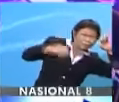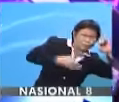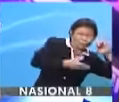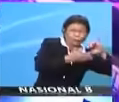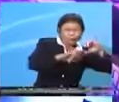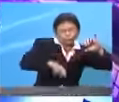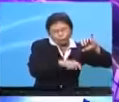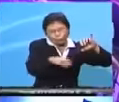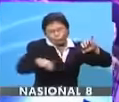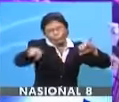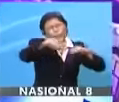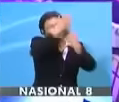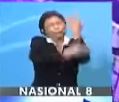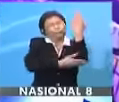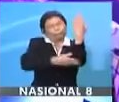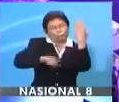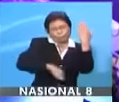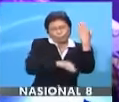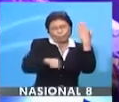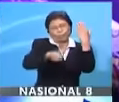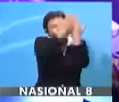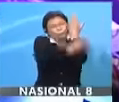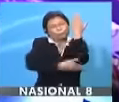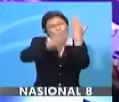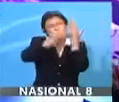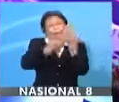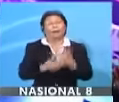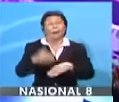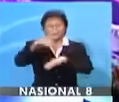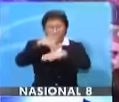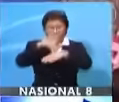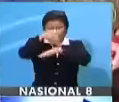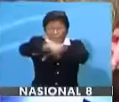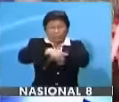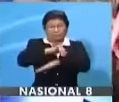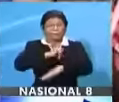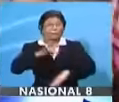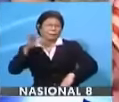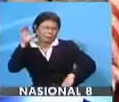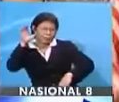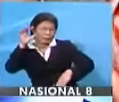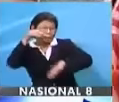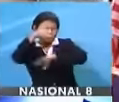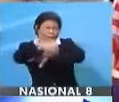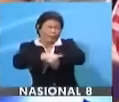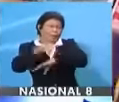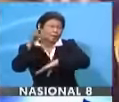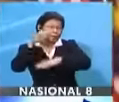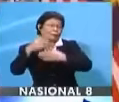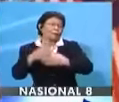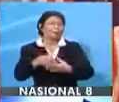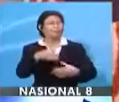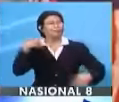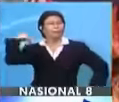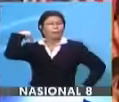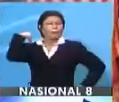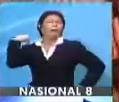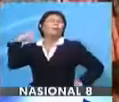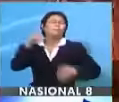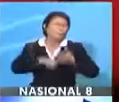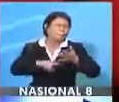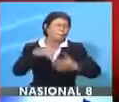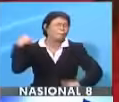seluruh negara selepas ini. Dan juga pada malam ini juga akan saya dengar ada peragaan. Peragaan apakah